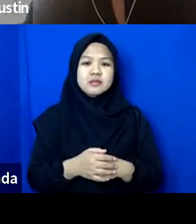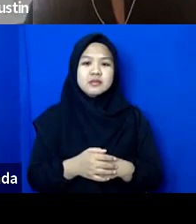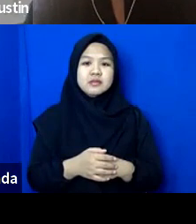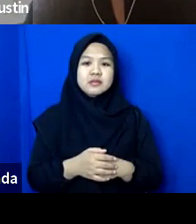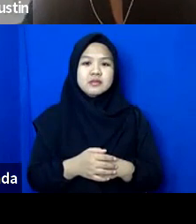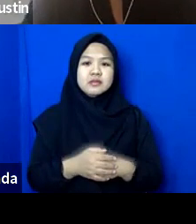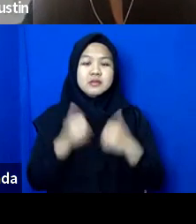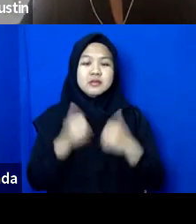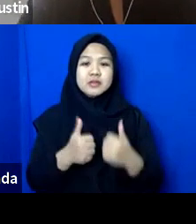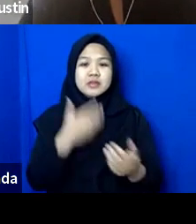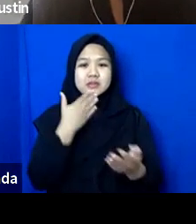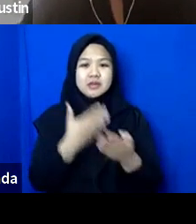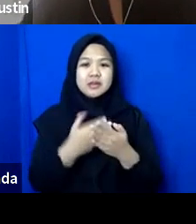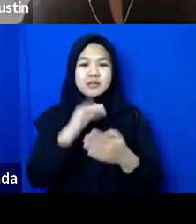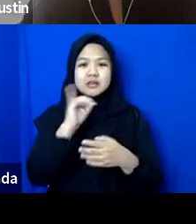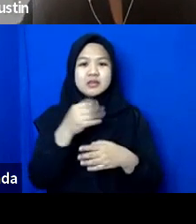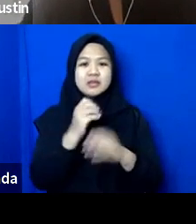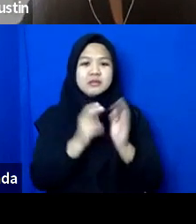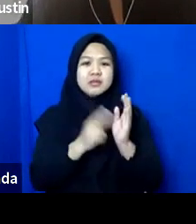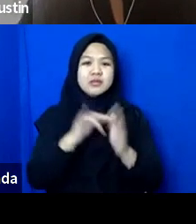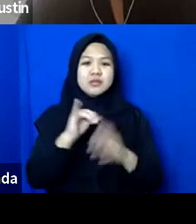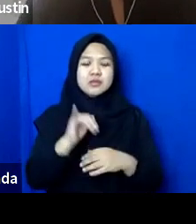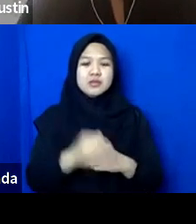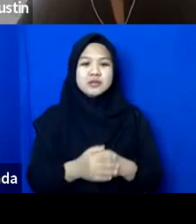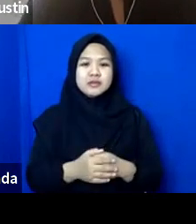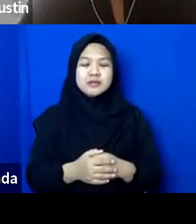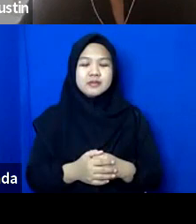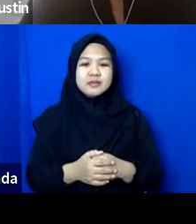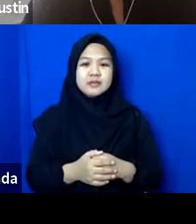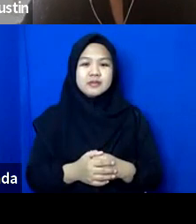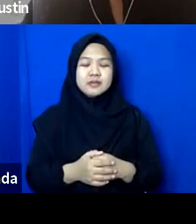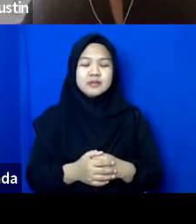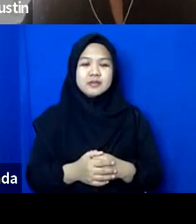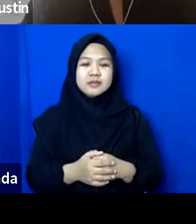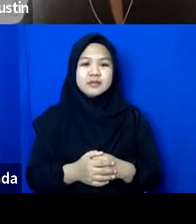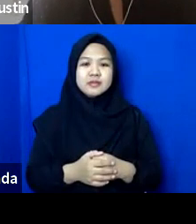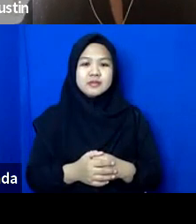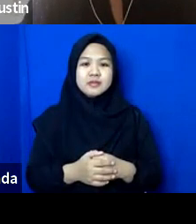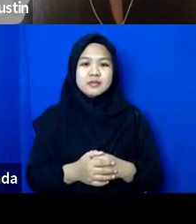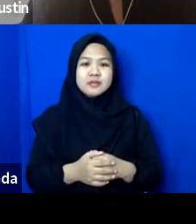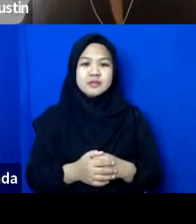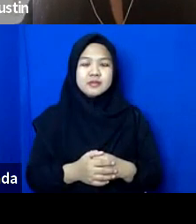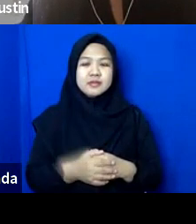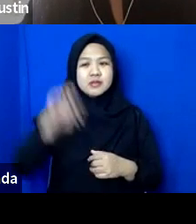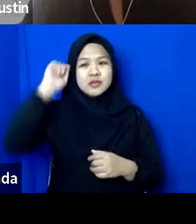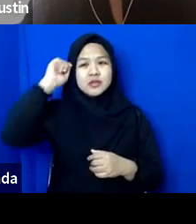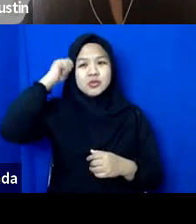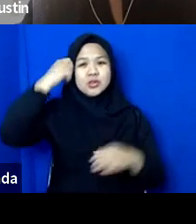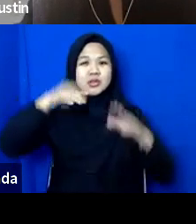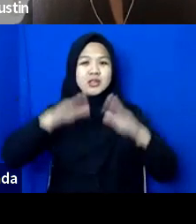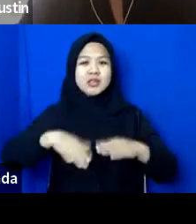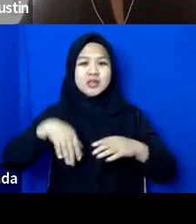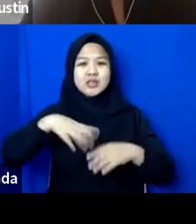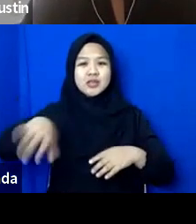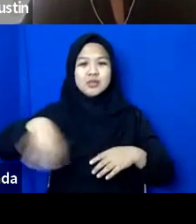baik terima kasih meski nih sela-sela satu kesulitan tinggal di wilayah